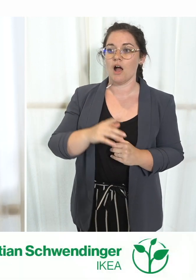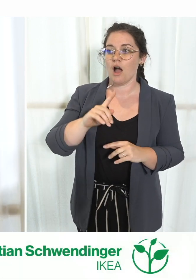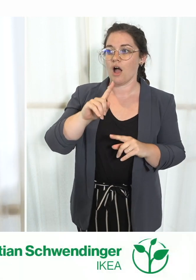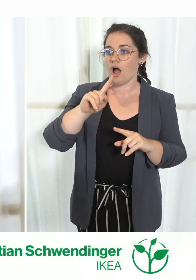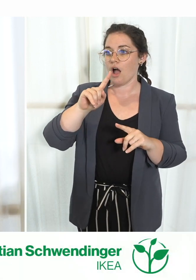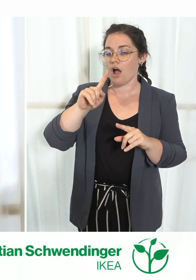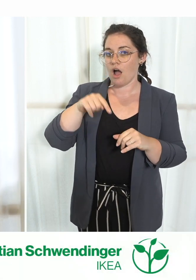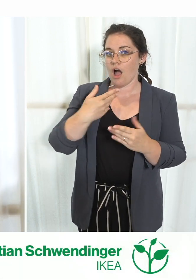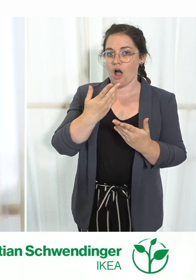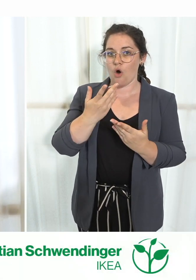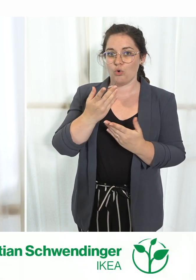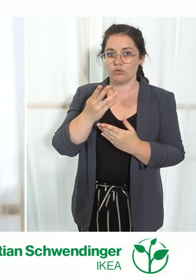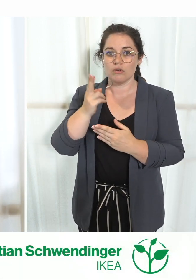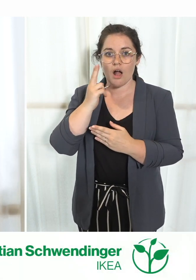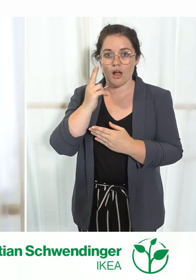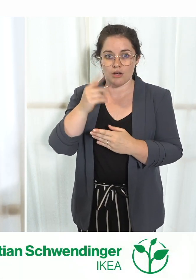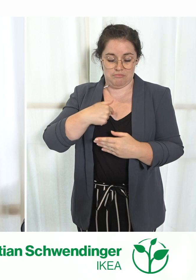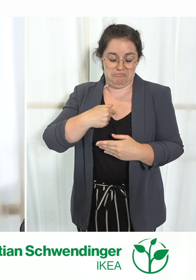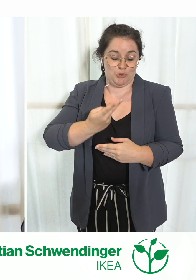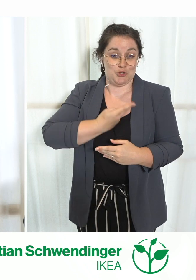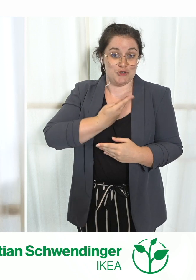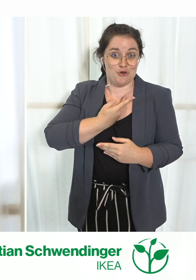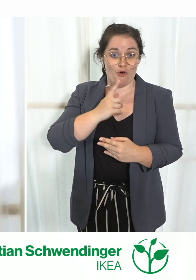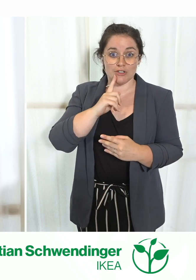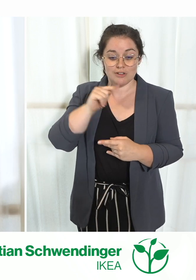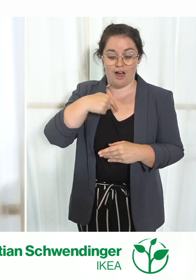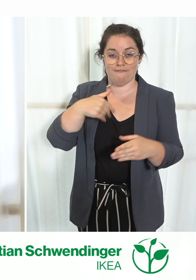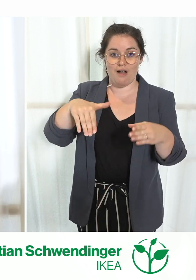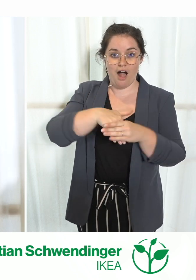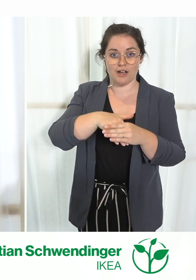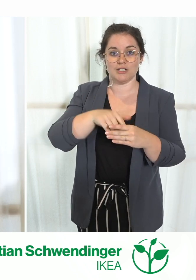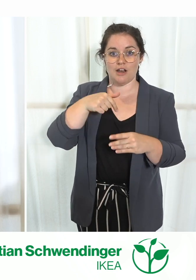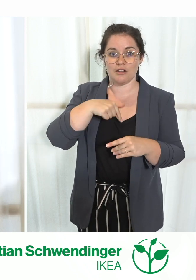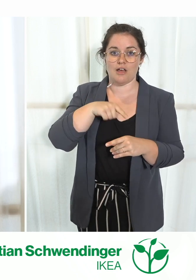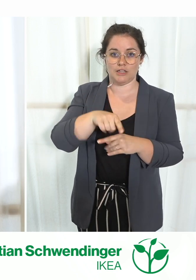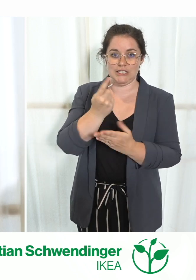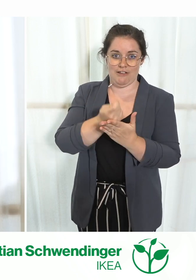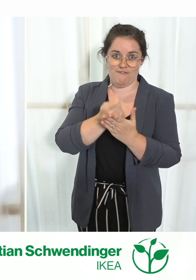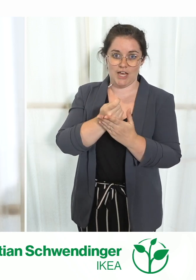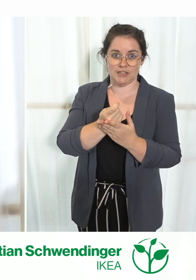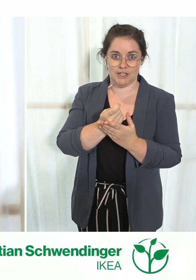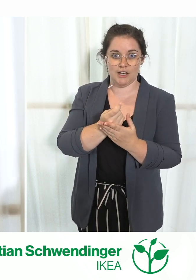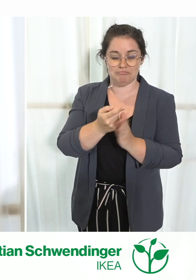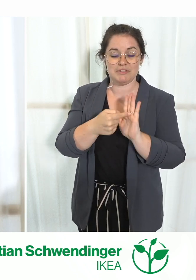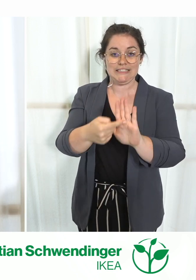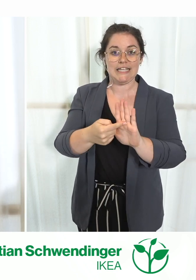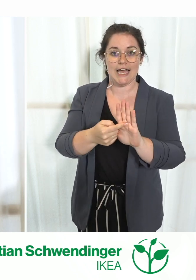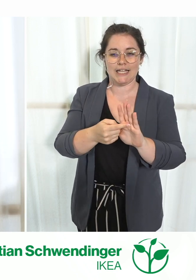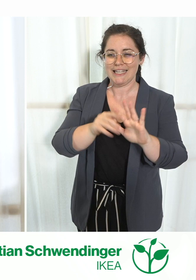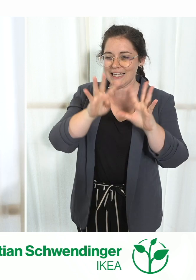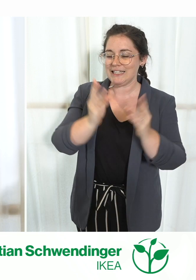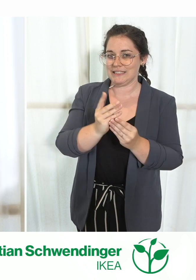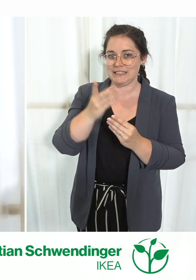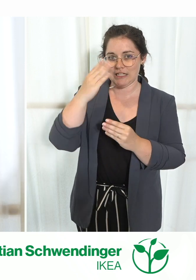bei einem Unternehmen arbeiten zu können, das eben diese Wertebasis vertritt. Und ich glaube, es macht uns insgesamt einfach stärker.